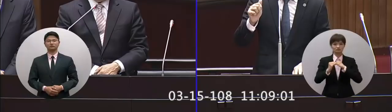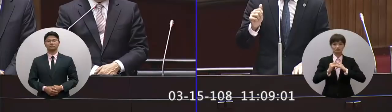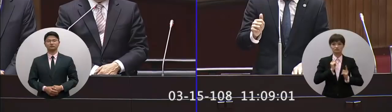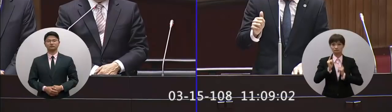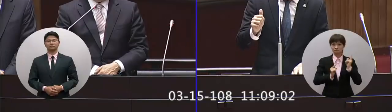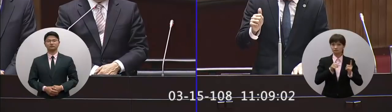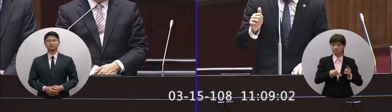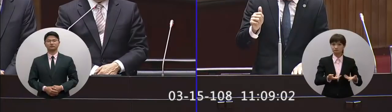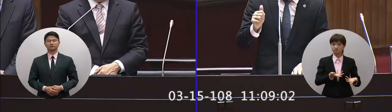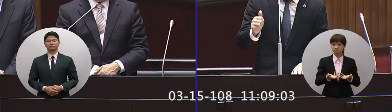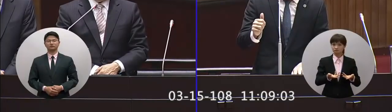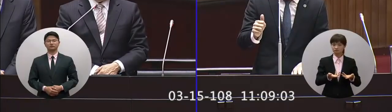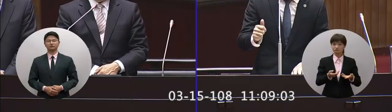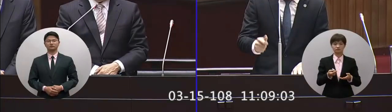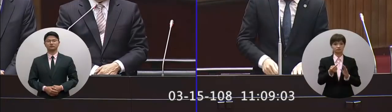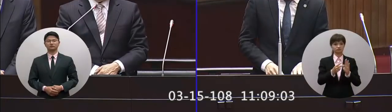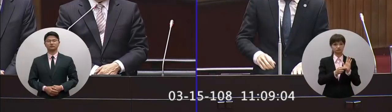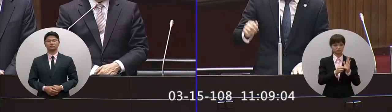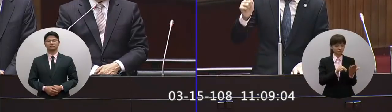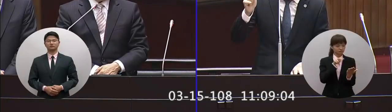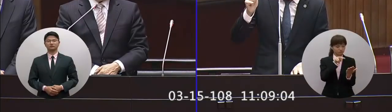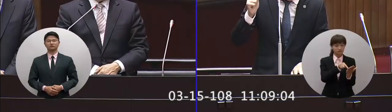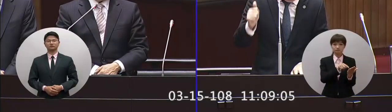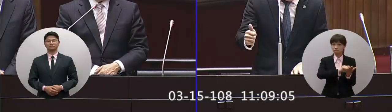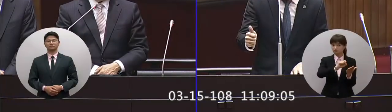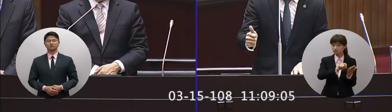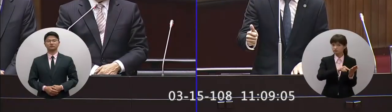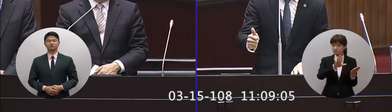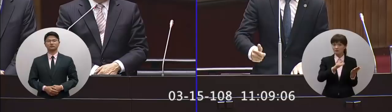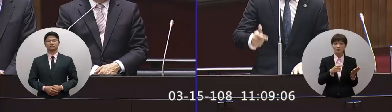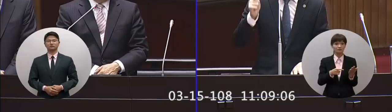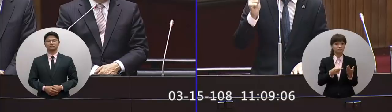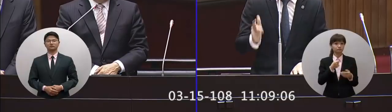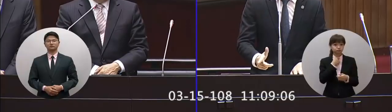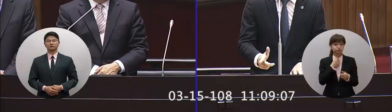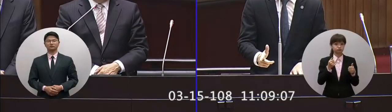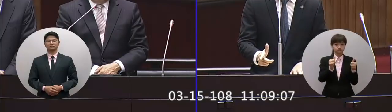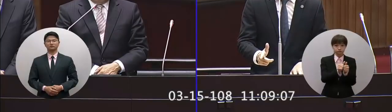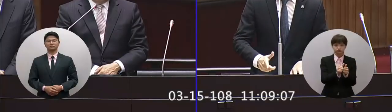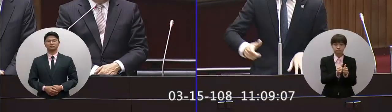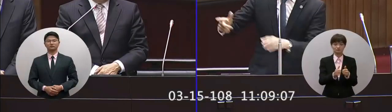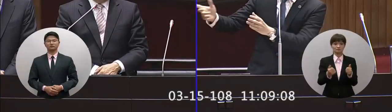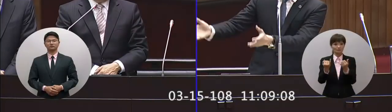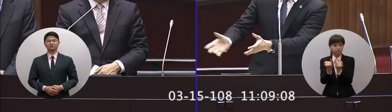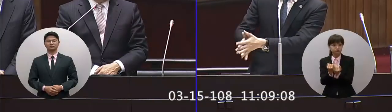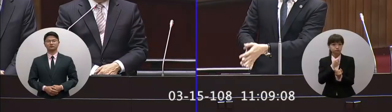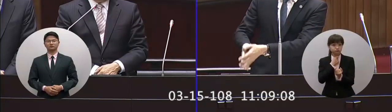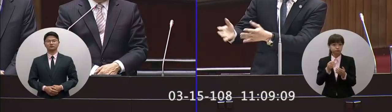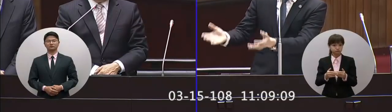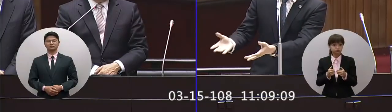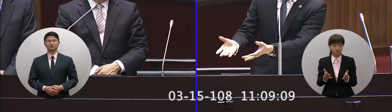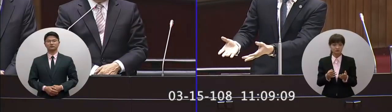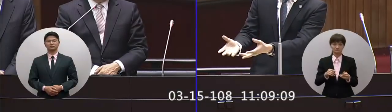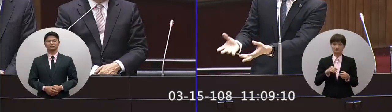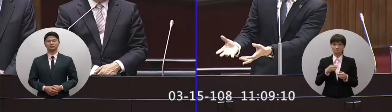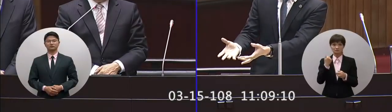讲，咱伫咧即个理由书内底就有写着讲，包括要结婚无，还佫有要甲啥物人结婚。你即个异性的、异